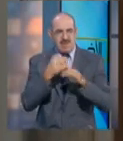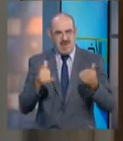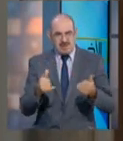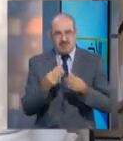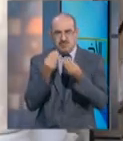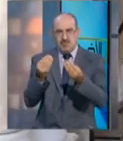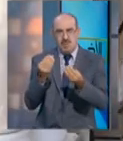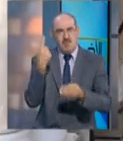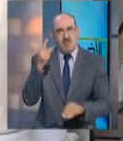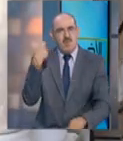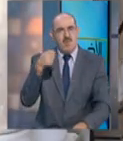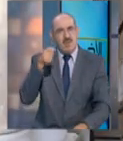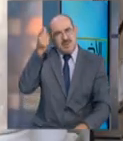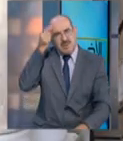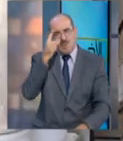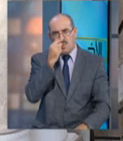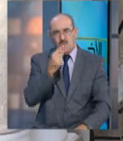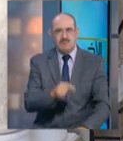الشعبية عبد المجيد تبون.